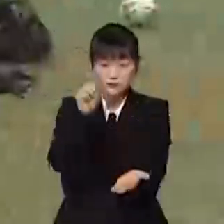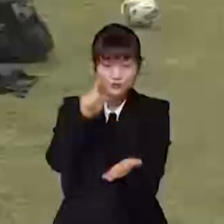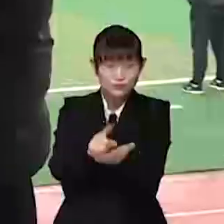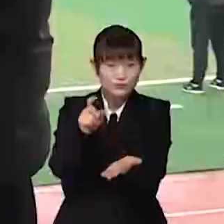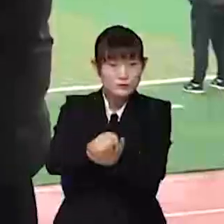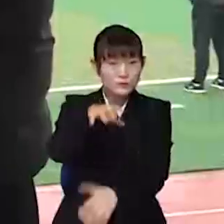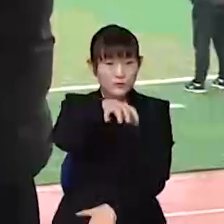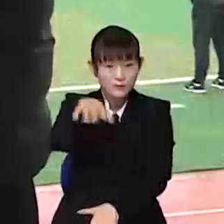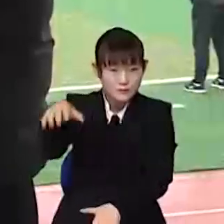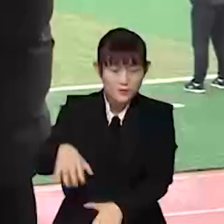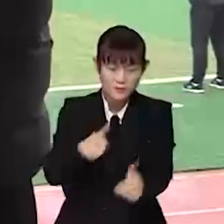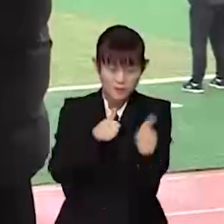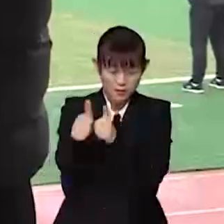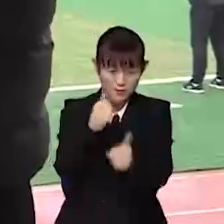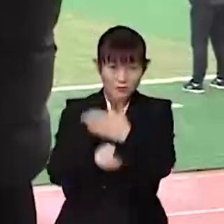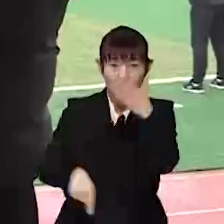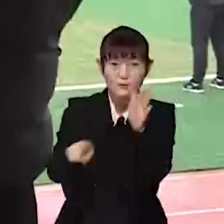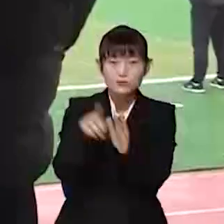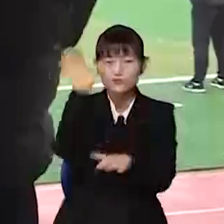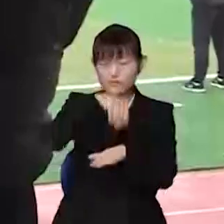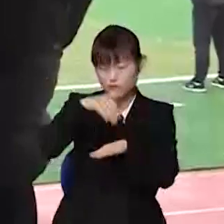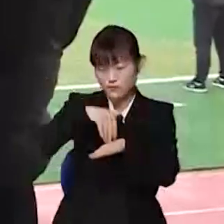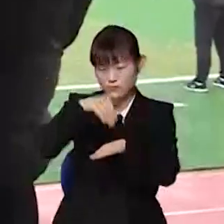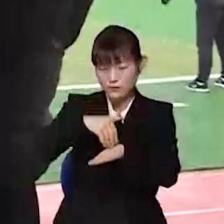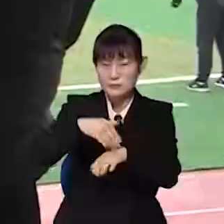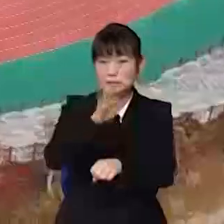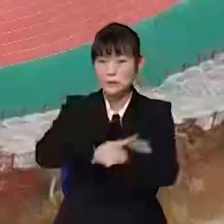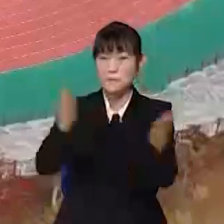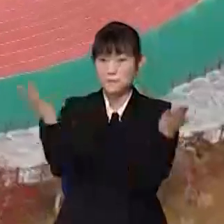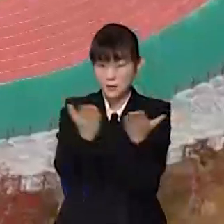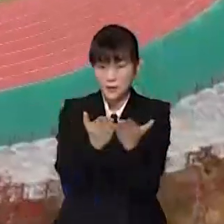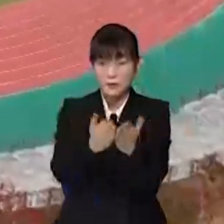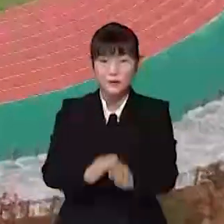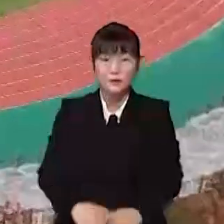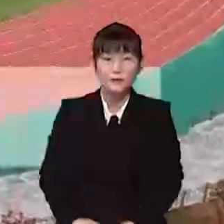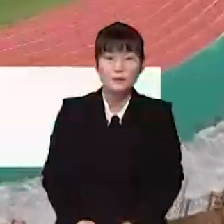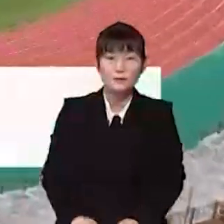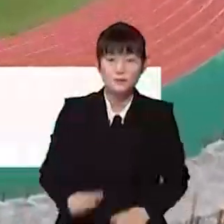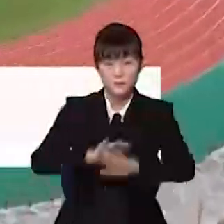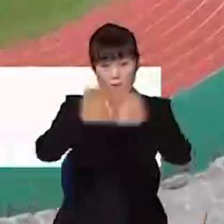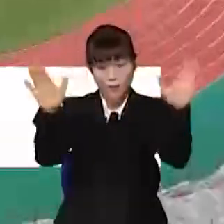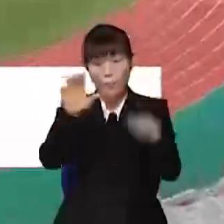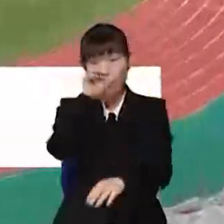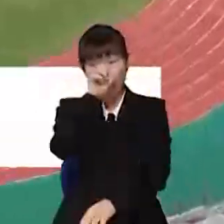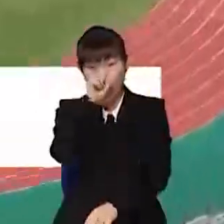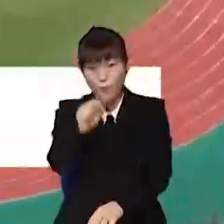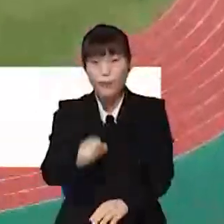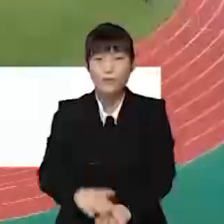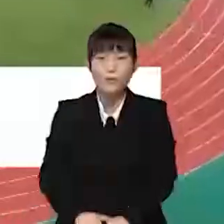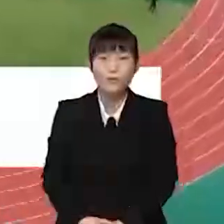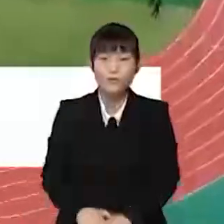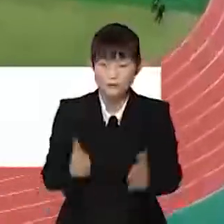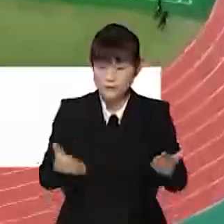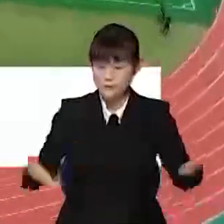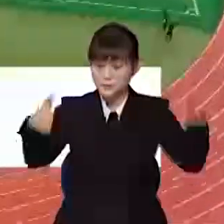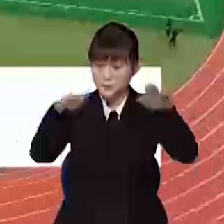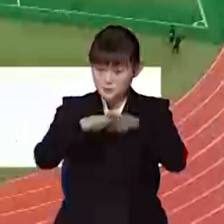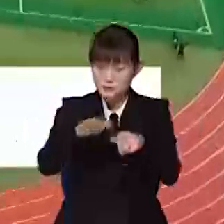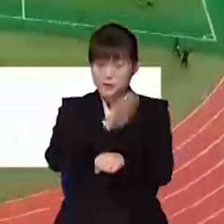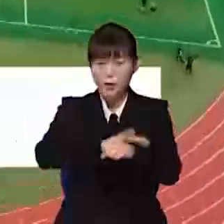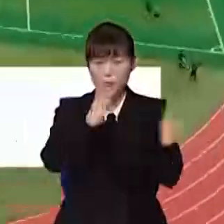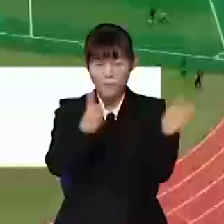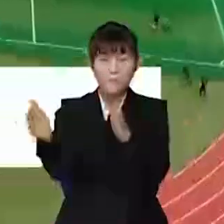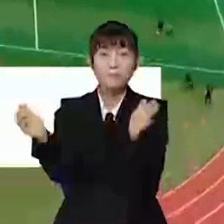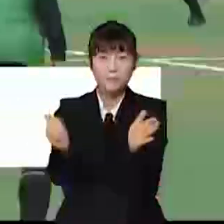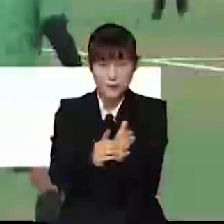시즌을 준비하는 선수들의 동계 훈련장으로 제격입니다. 또 뭐 날씨도 좋고 또 뭐 재반상도 잘 돼 있고